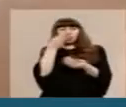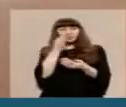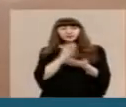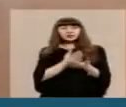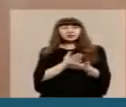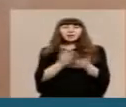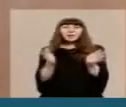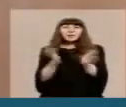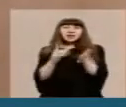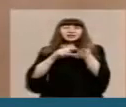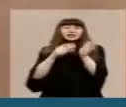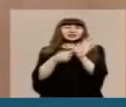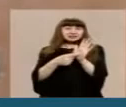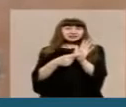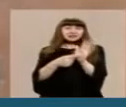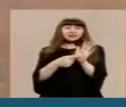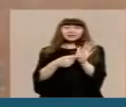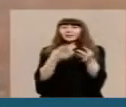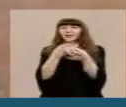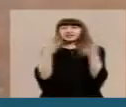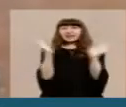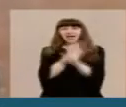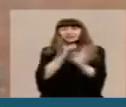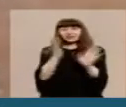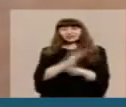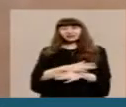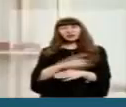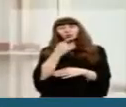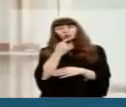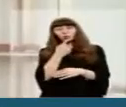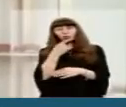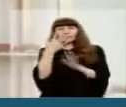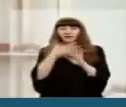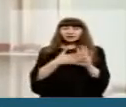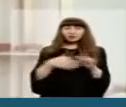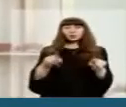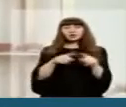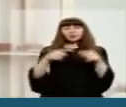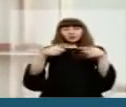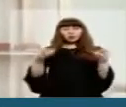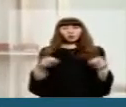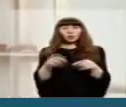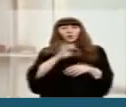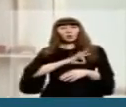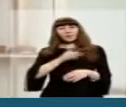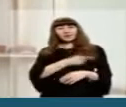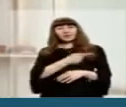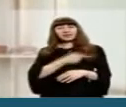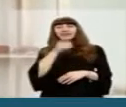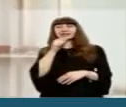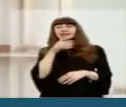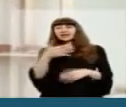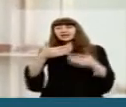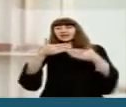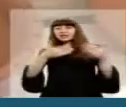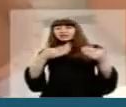есть. В маленькой гончарной мастерской царит необычная атмосфера. Сложно представить, но такими кругами пользовались мастера еще несколько